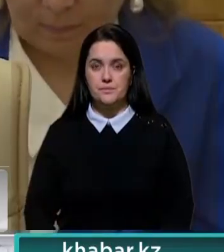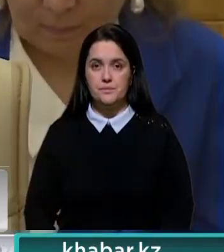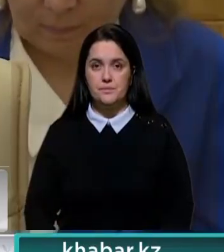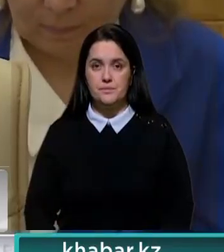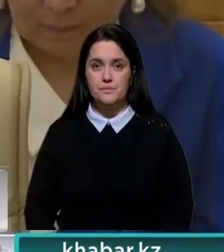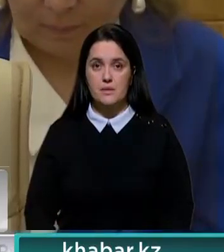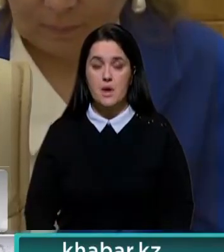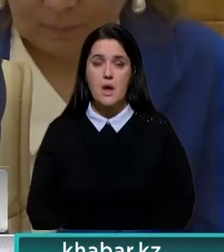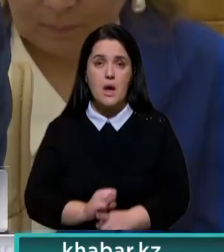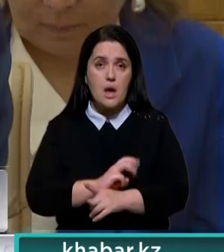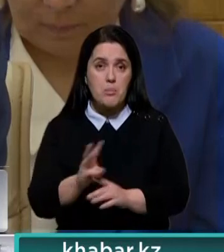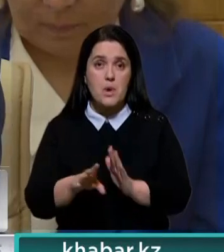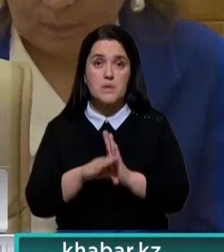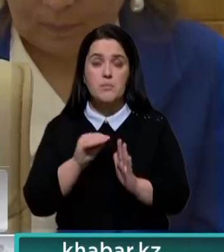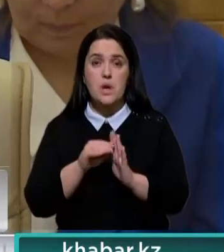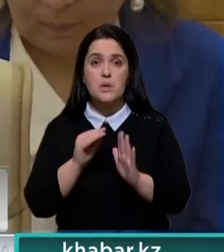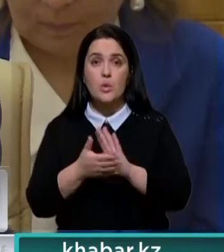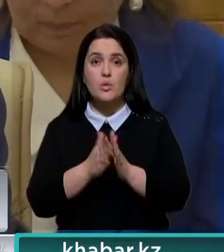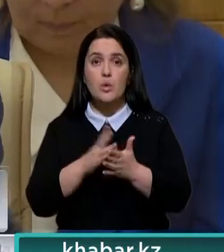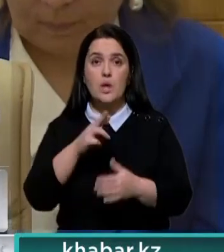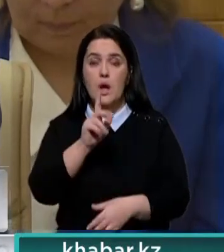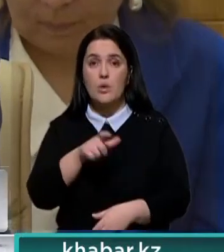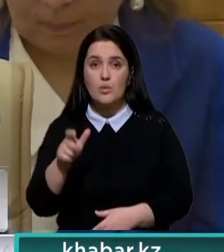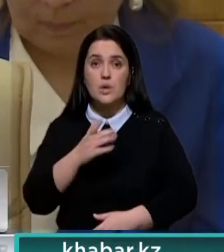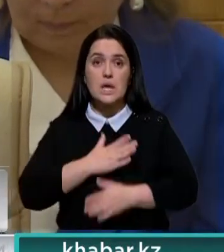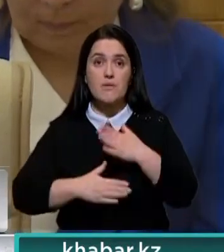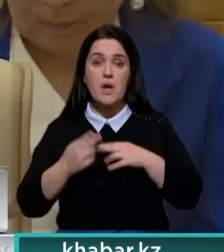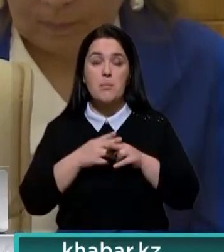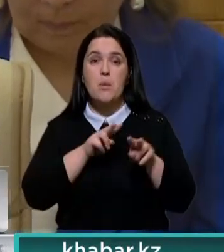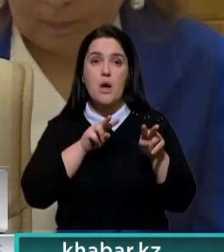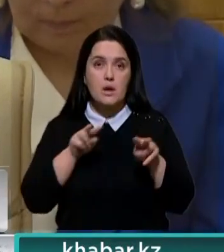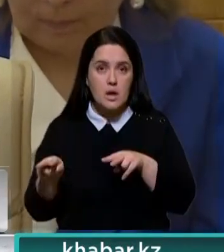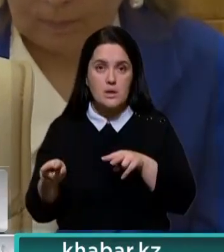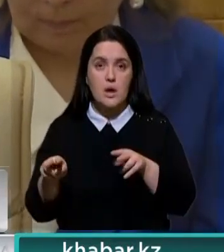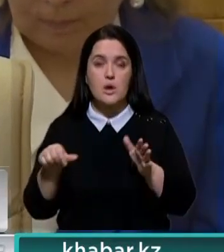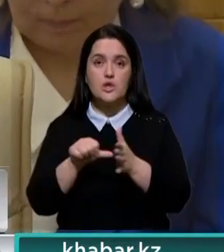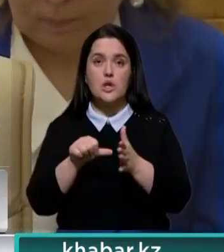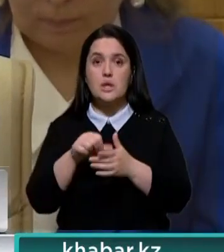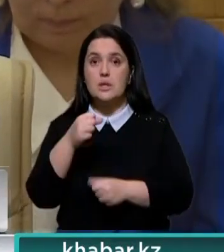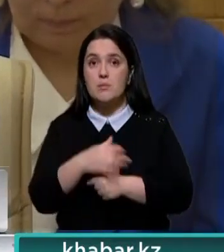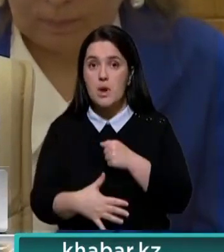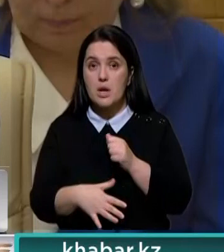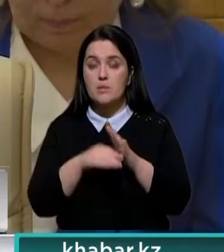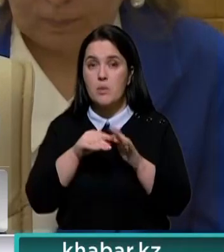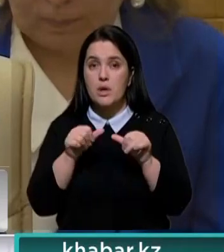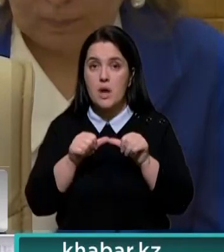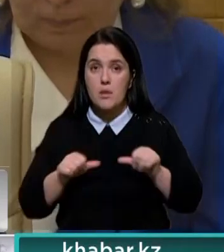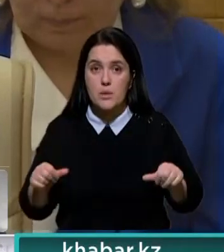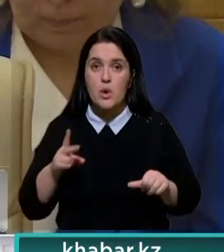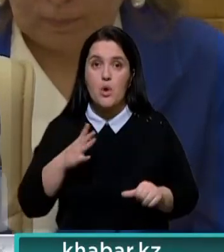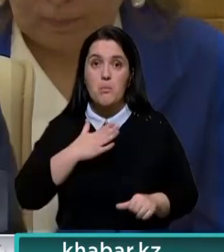на избирательных участках условий для лиц с инвалидностью, она контролируется членами Центральной избирательной комиссии, мной